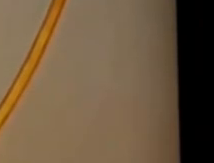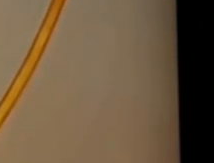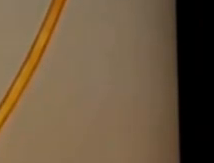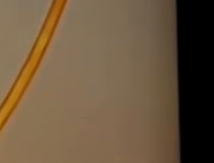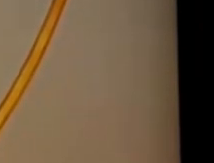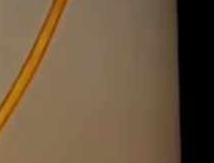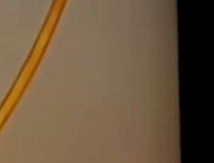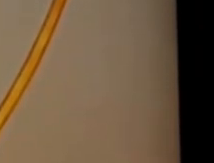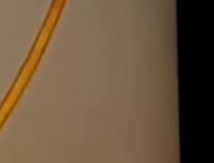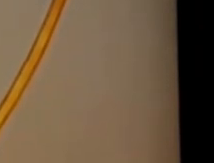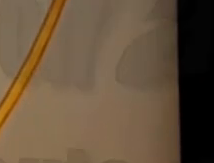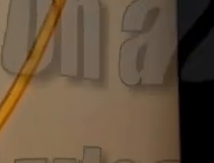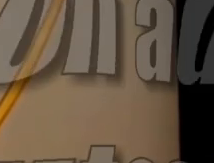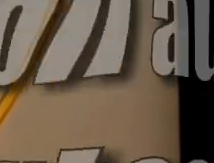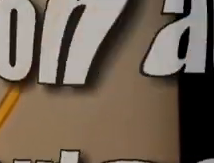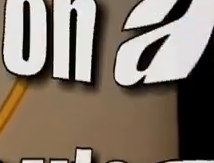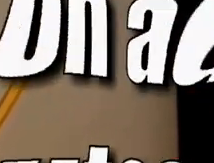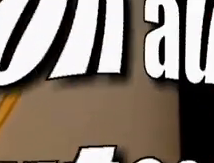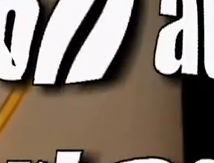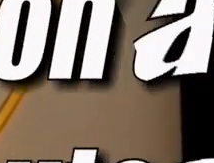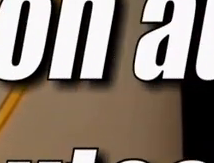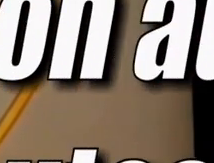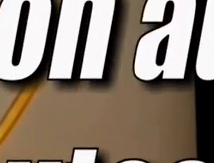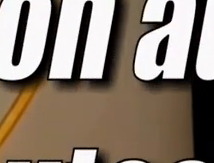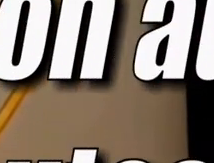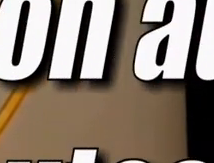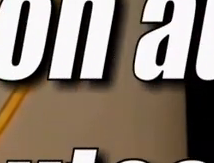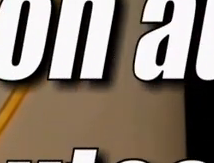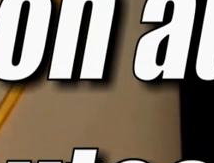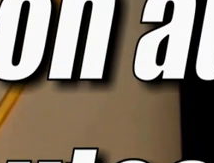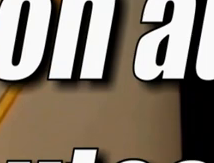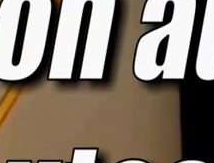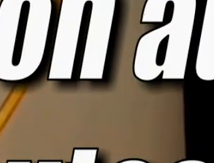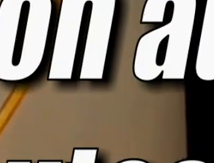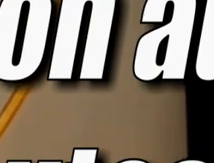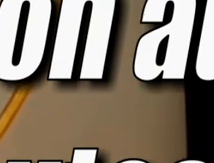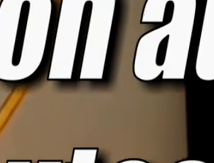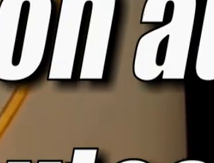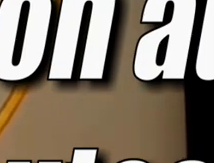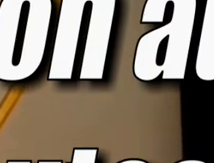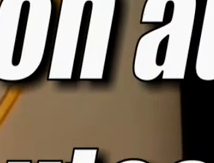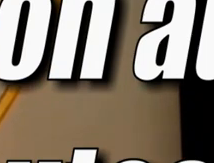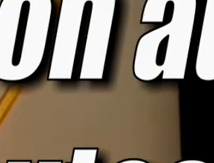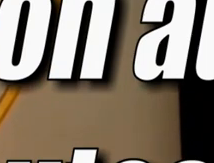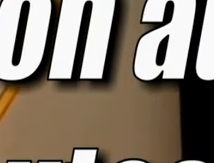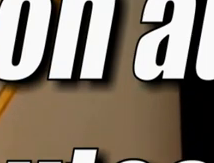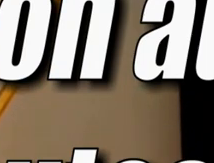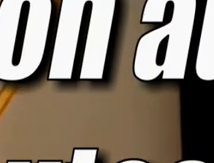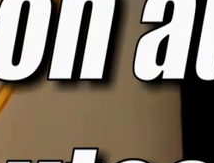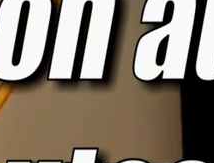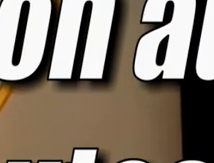que la République sera toujours à leur côté. Et qu chaque fois qu'il y a une difficulté, une impasse, une épreuve,